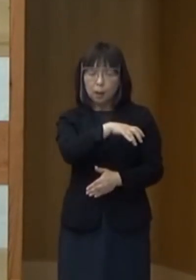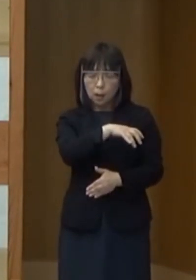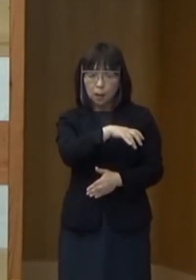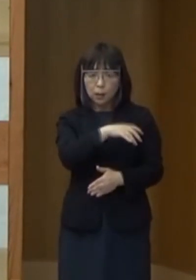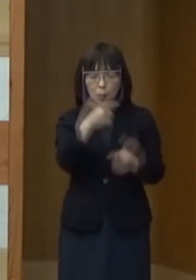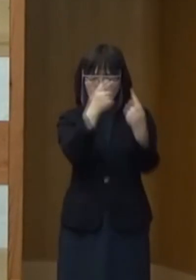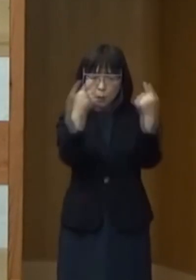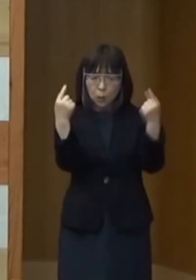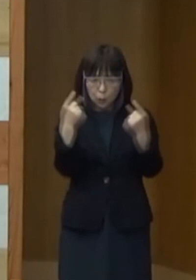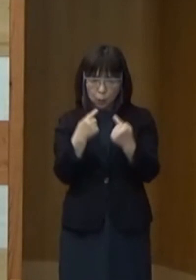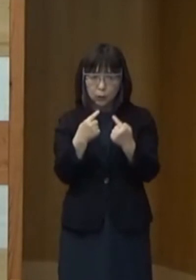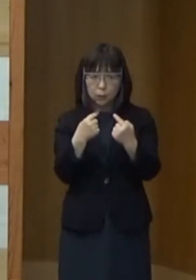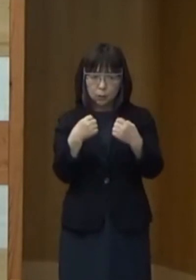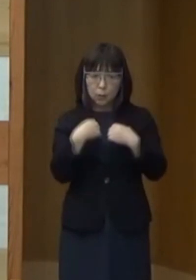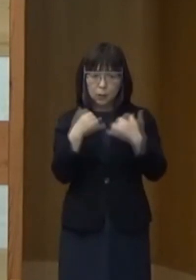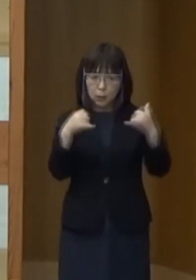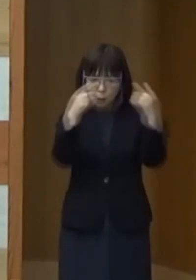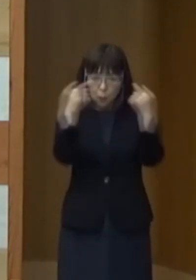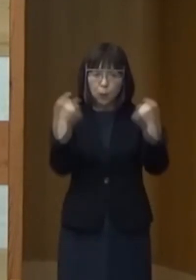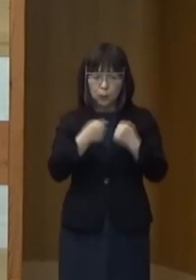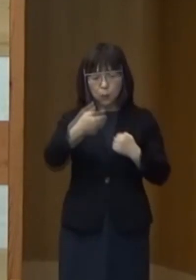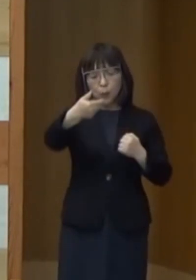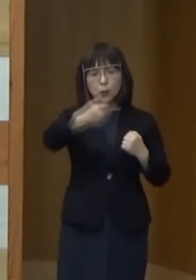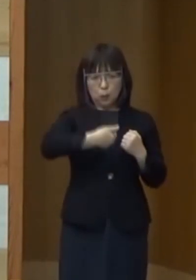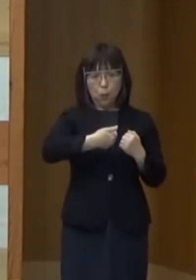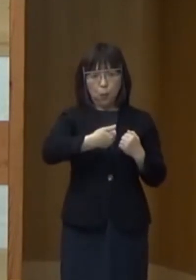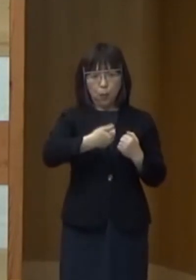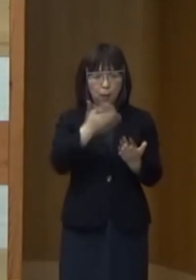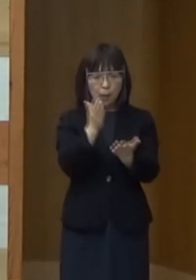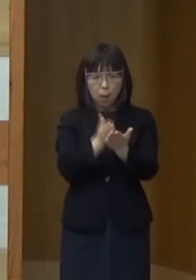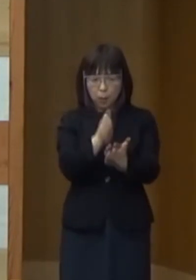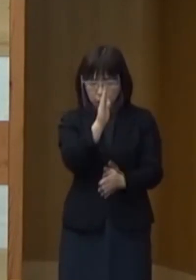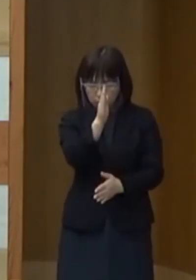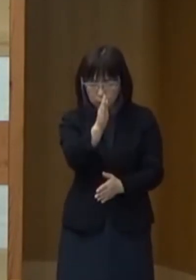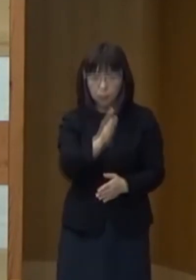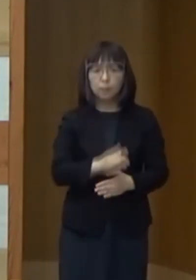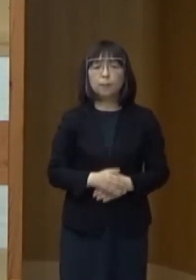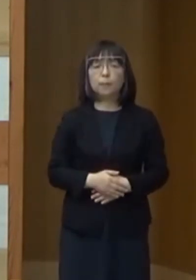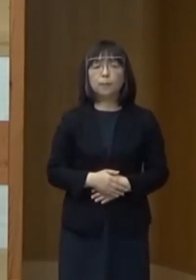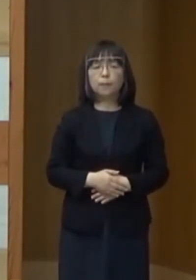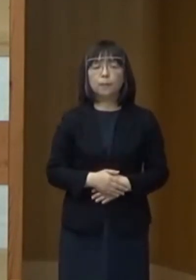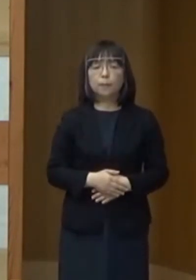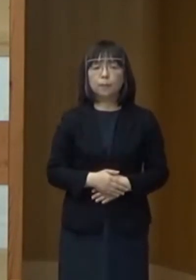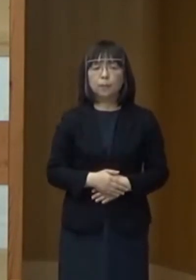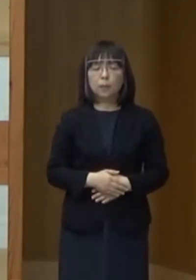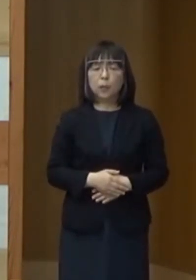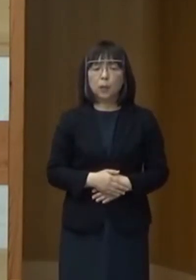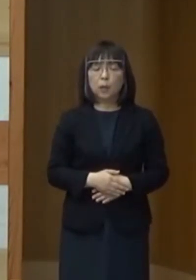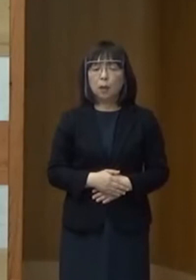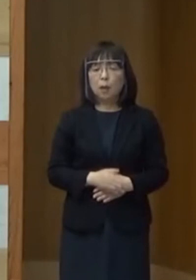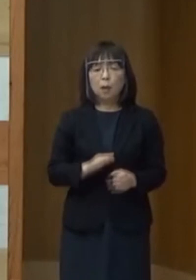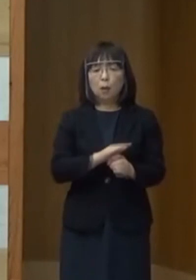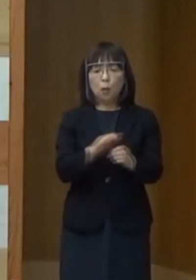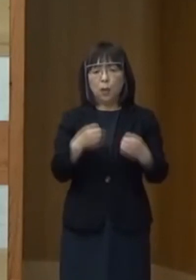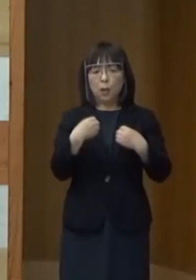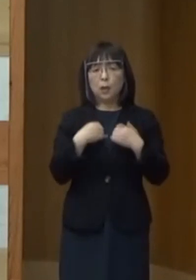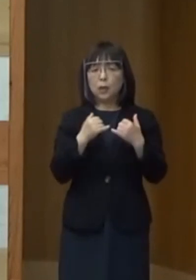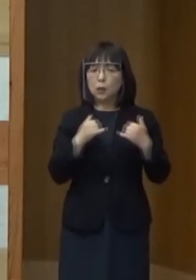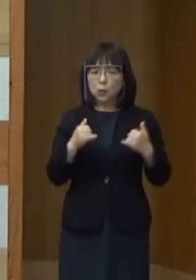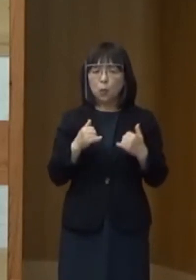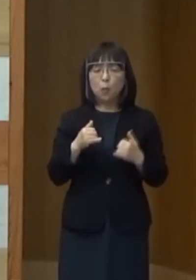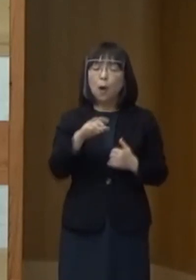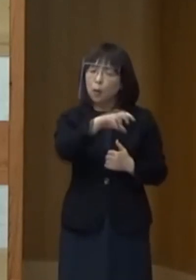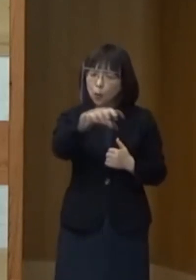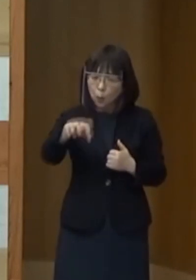染者個人に関わるお尋ねは控えていただくようお願いいたします。新型コロナウイルス感染症はどこ